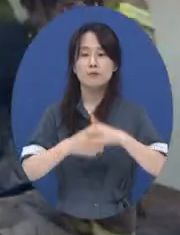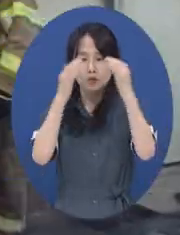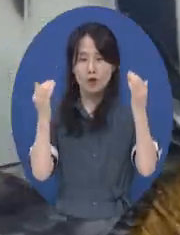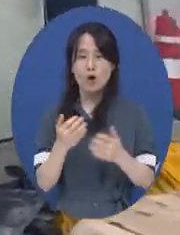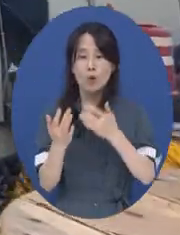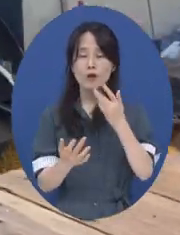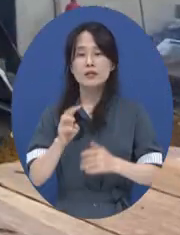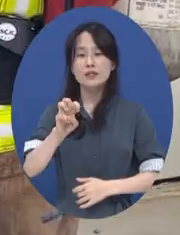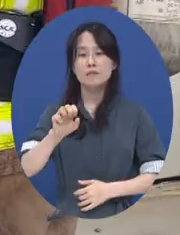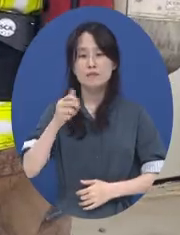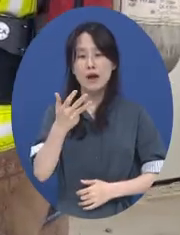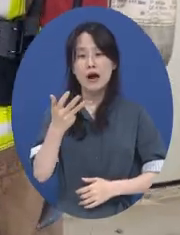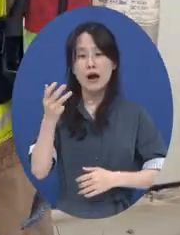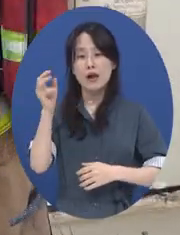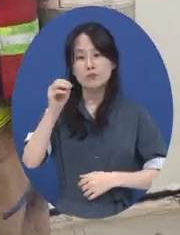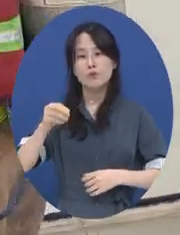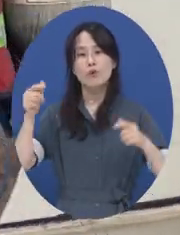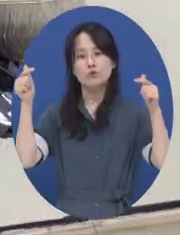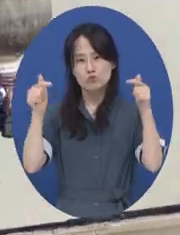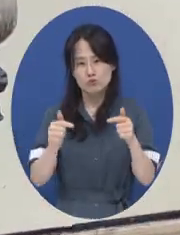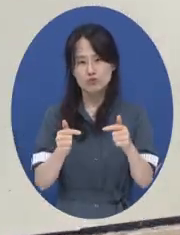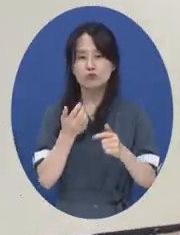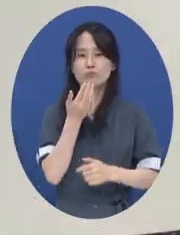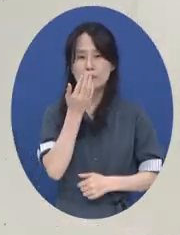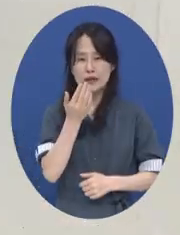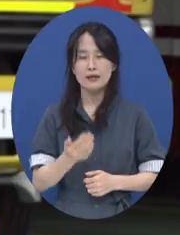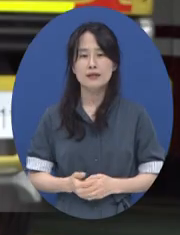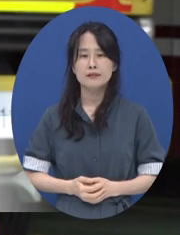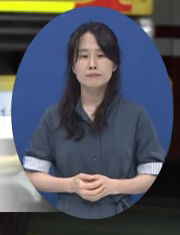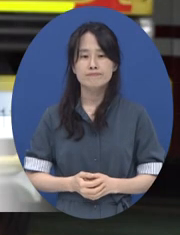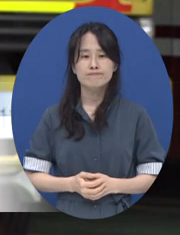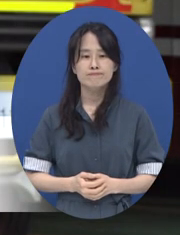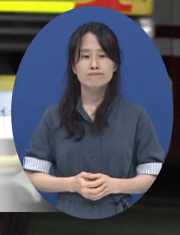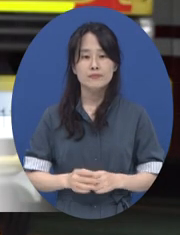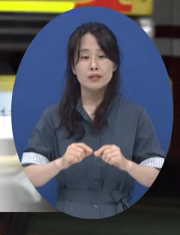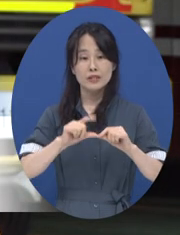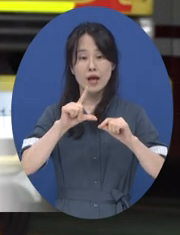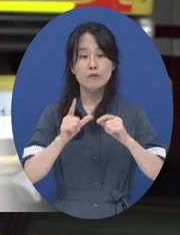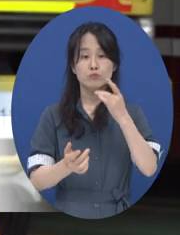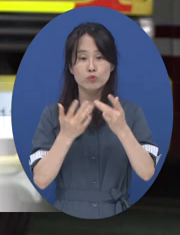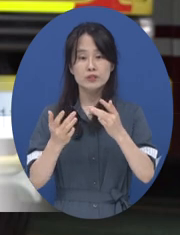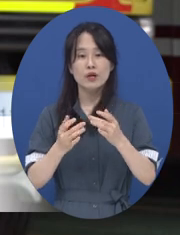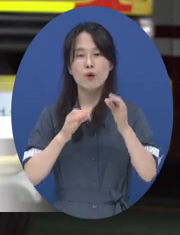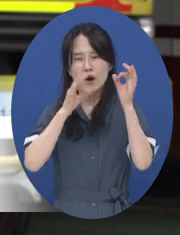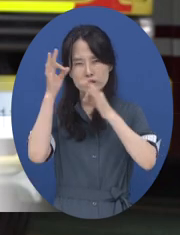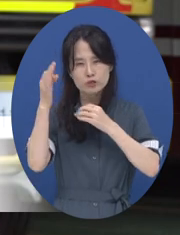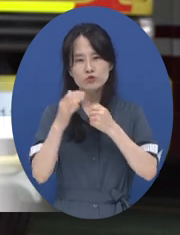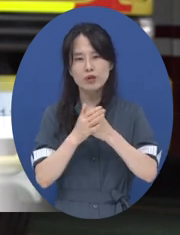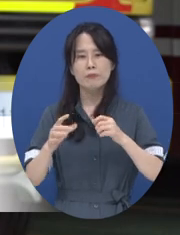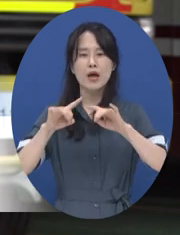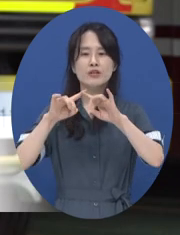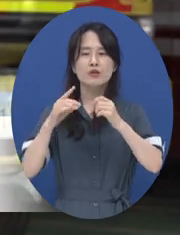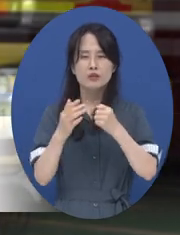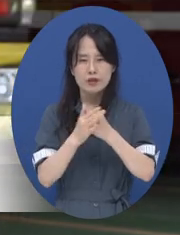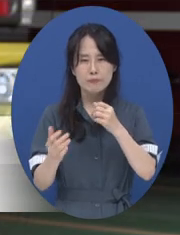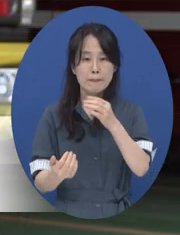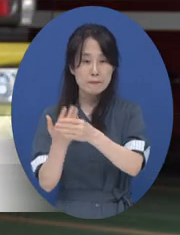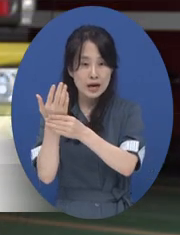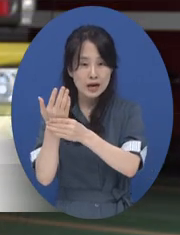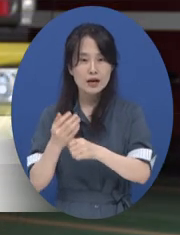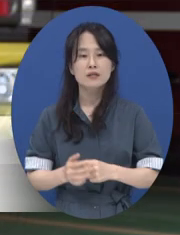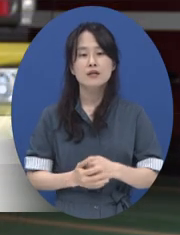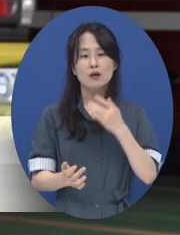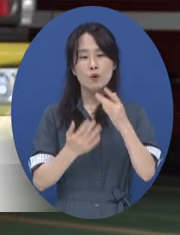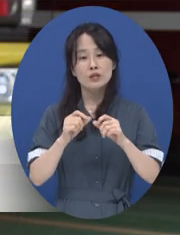화재의 38%가 줄어들 수 있는 겁니다. 대부분의 화재가 부주의 및 전기로 인해서 발생하고 있습니다.